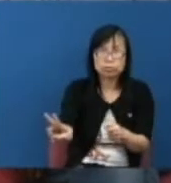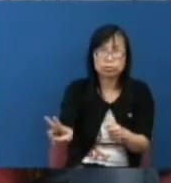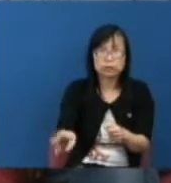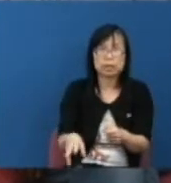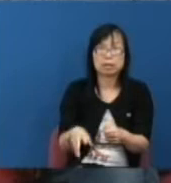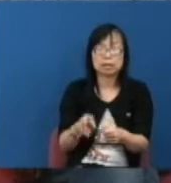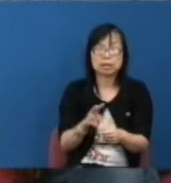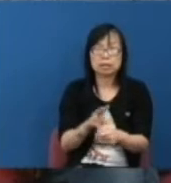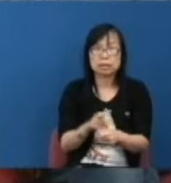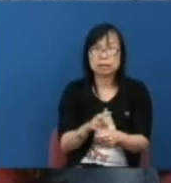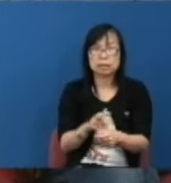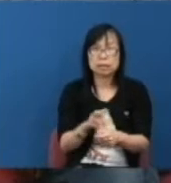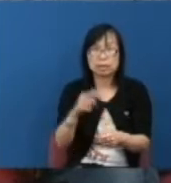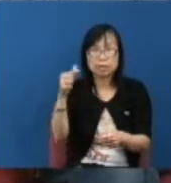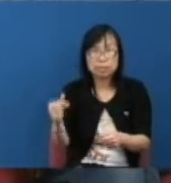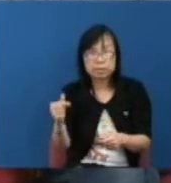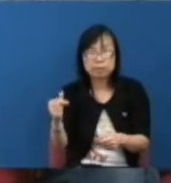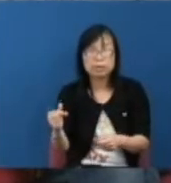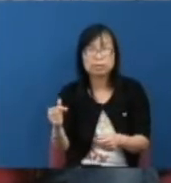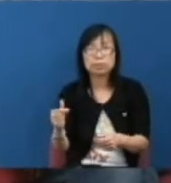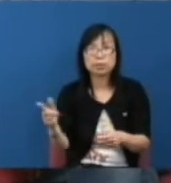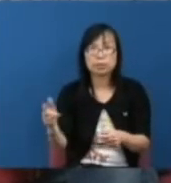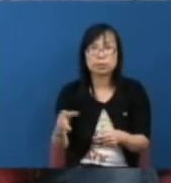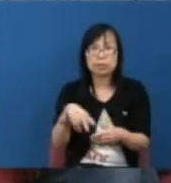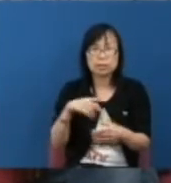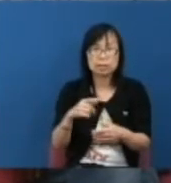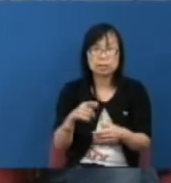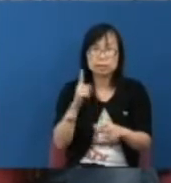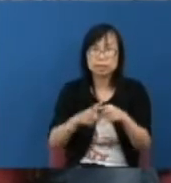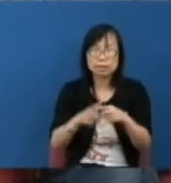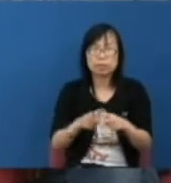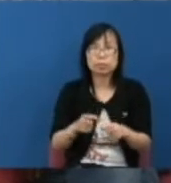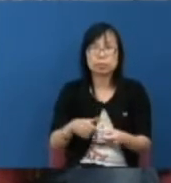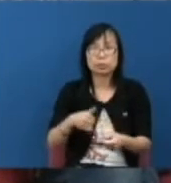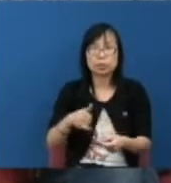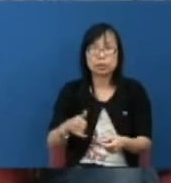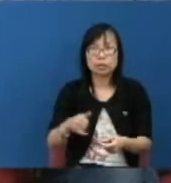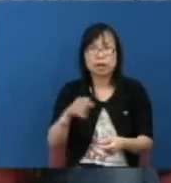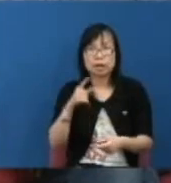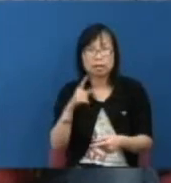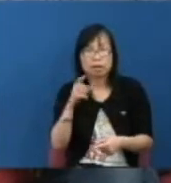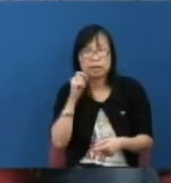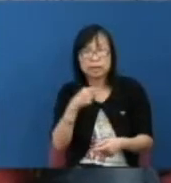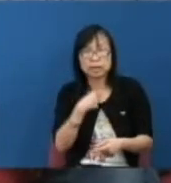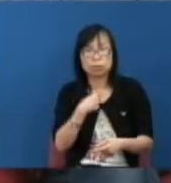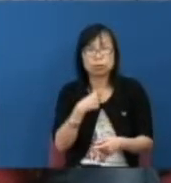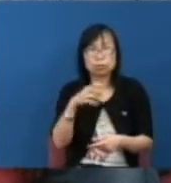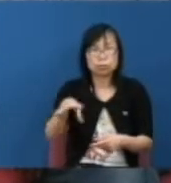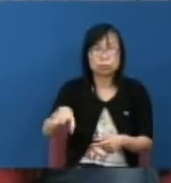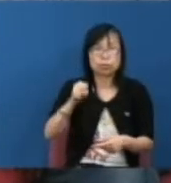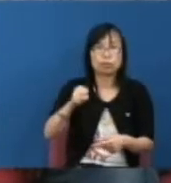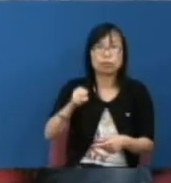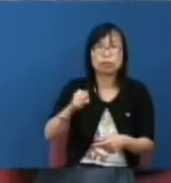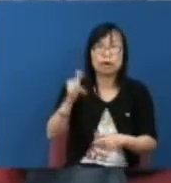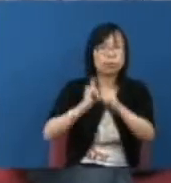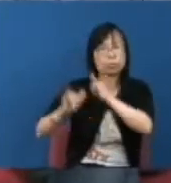訊或者有啲標籤制度咧，佢先會的起心肝。如果唔係咧，即係冒冒然話，哎呀，都係用翻啲傳